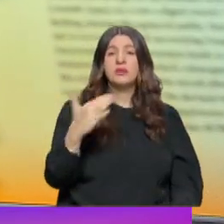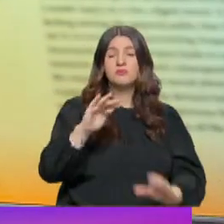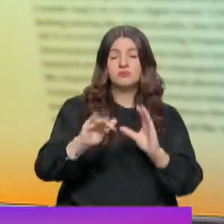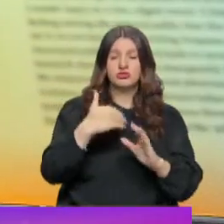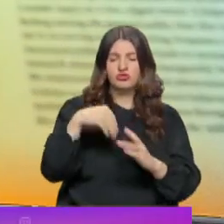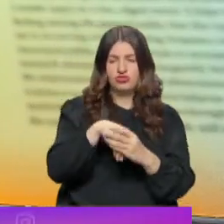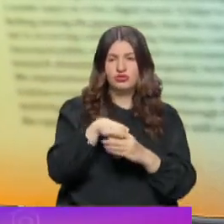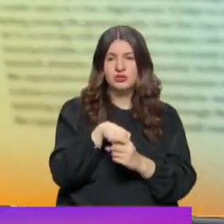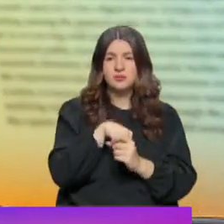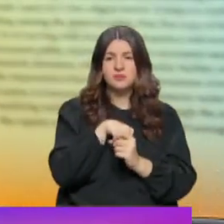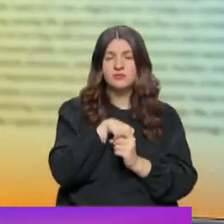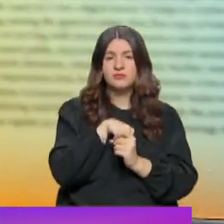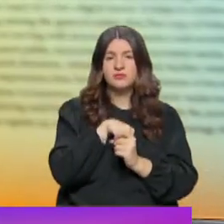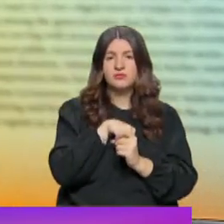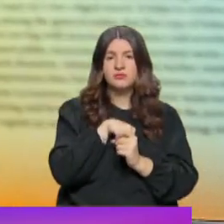mesajda